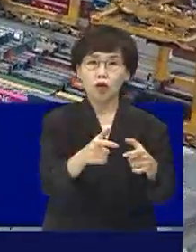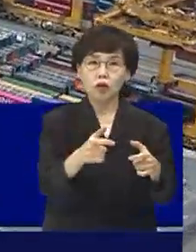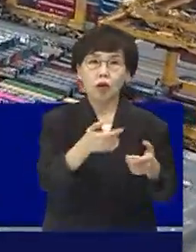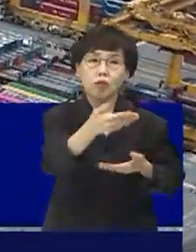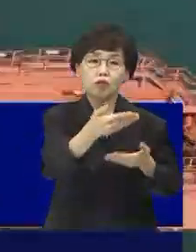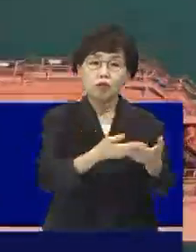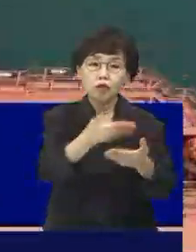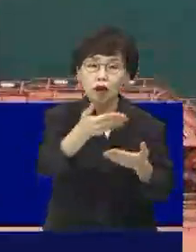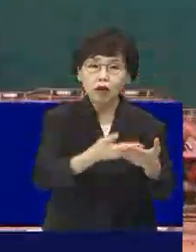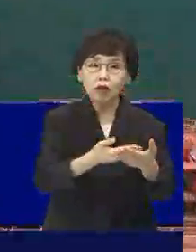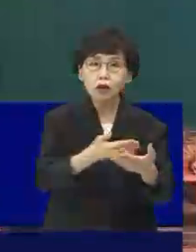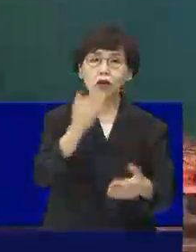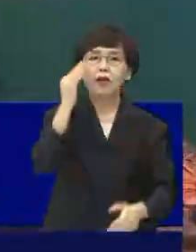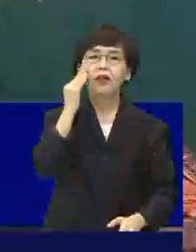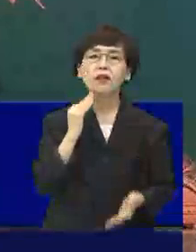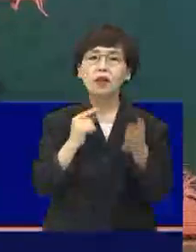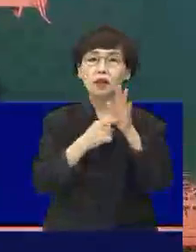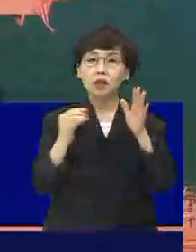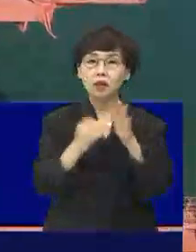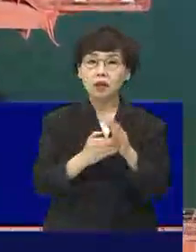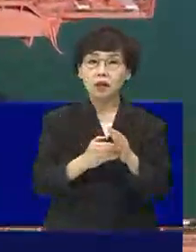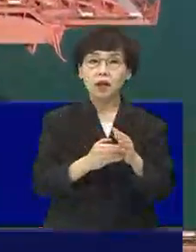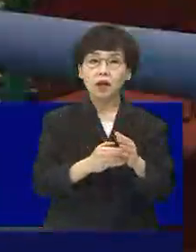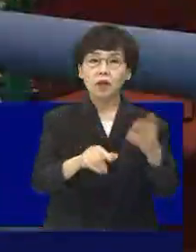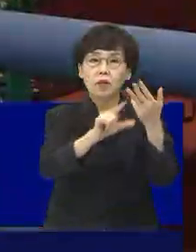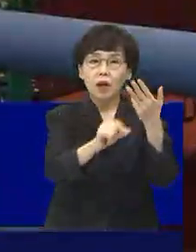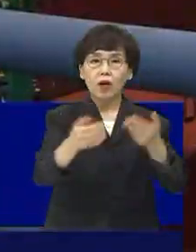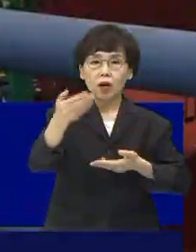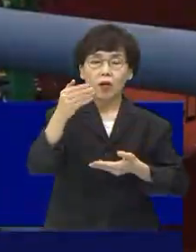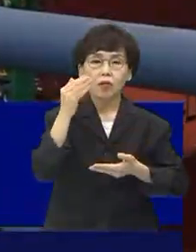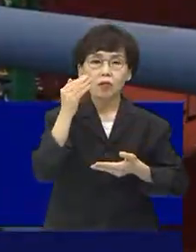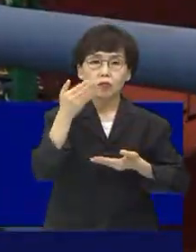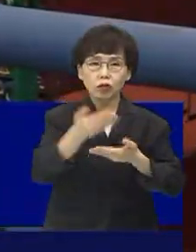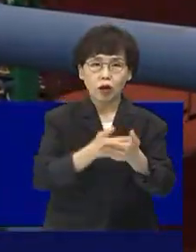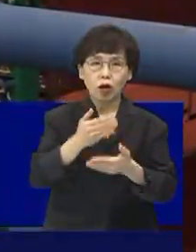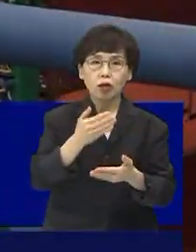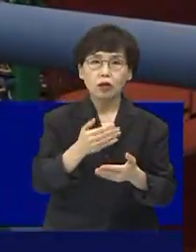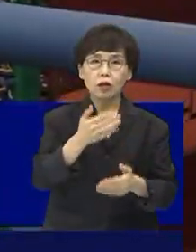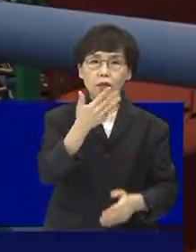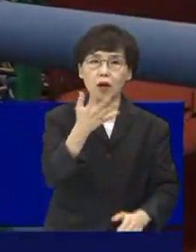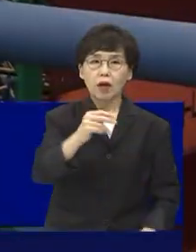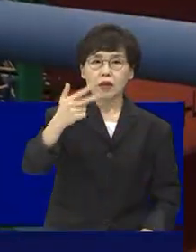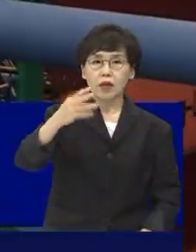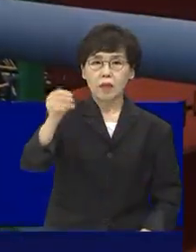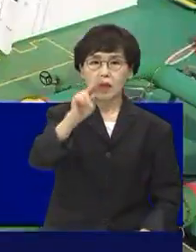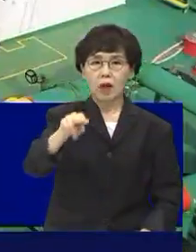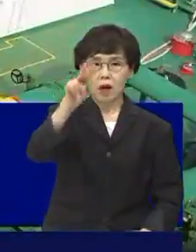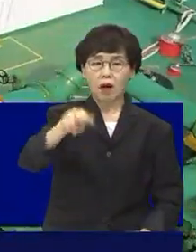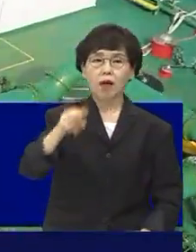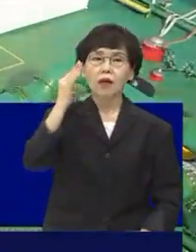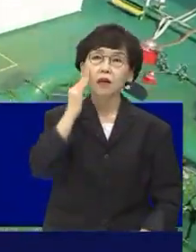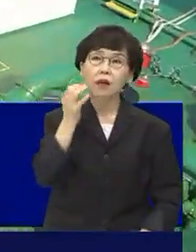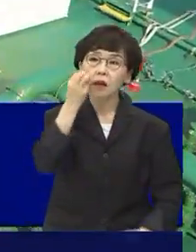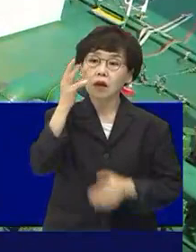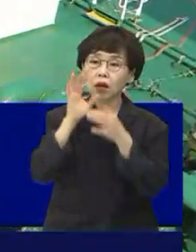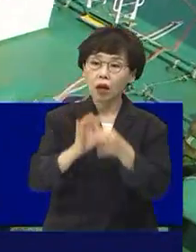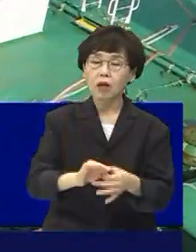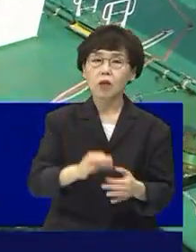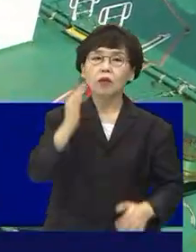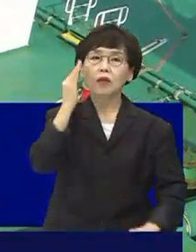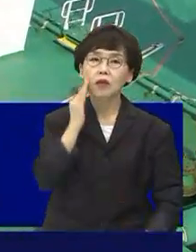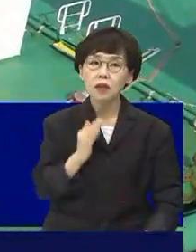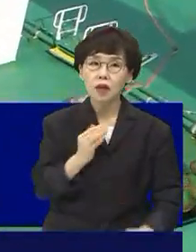흑자를 기록했습니다 지난달 무역수지는 8억 7천만 달러 흑자로 석 달째 흑자를 이어갔습니다 수출액은